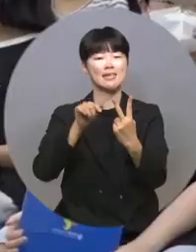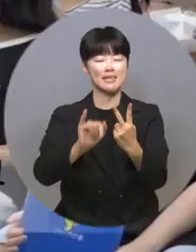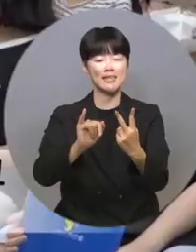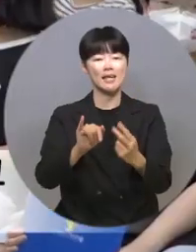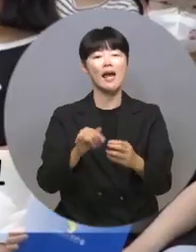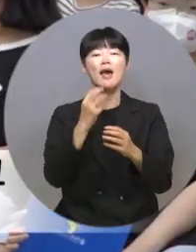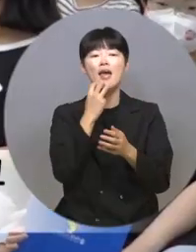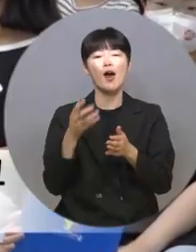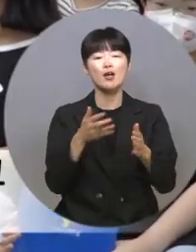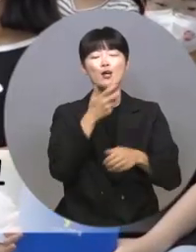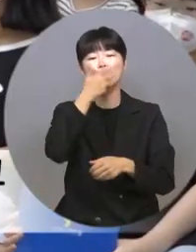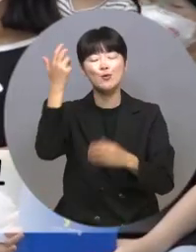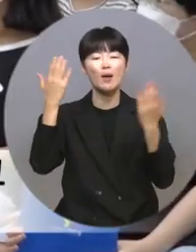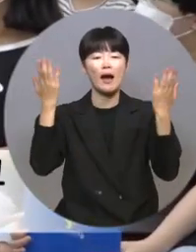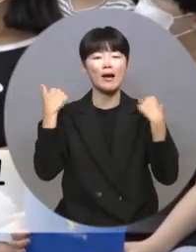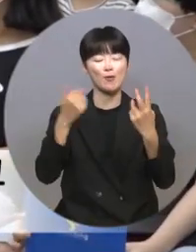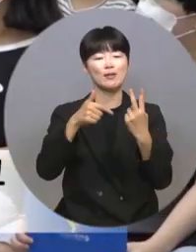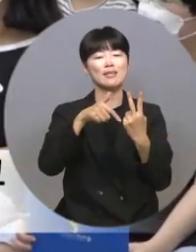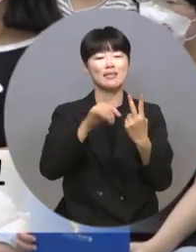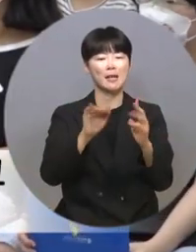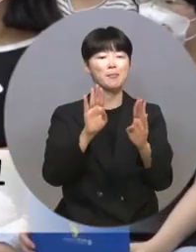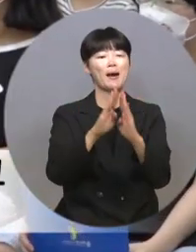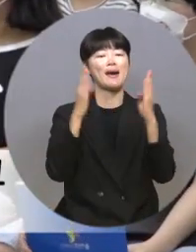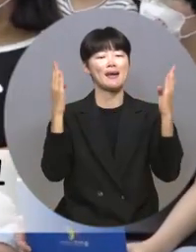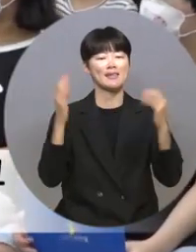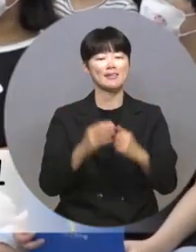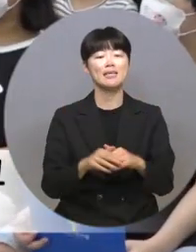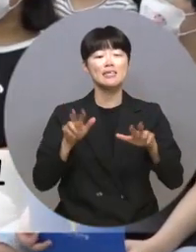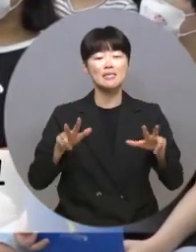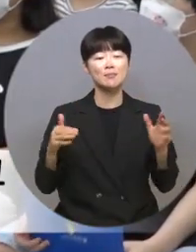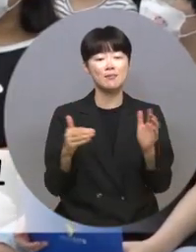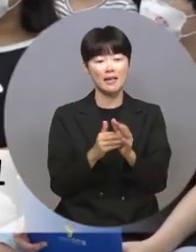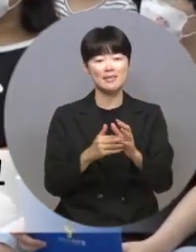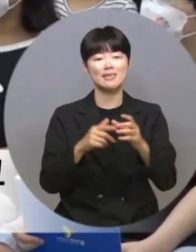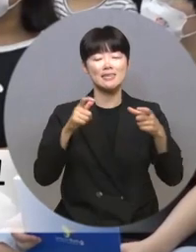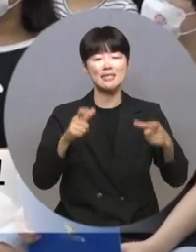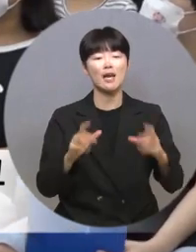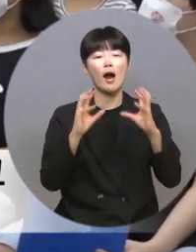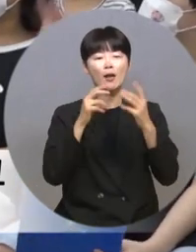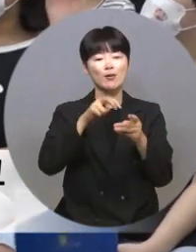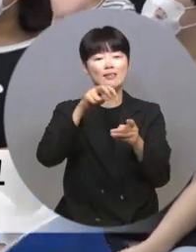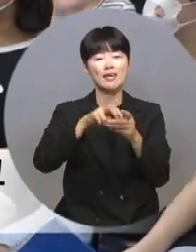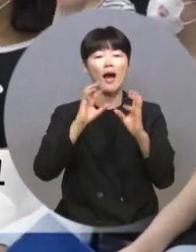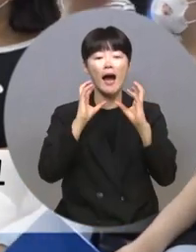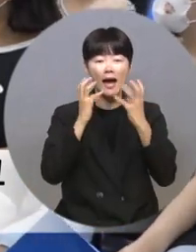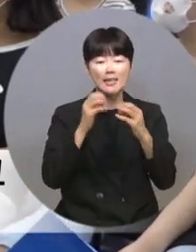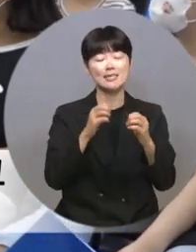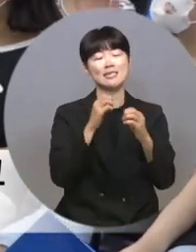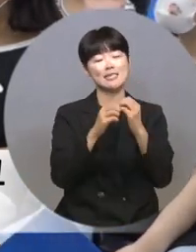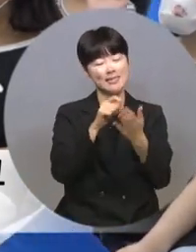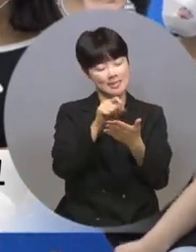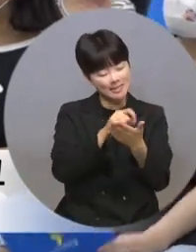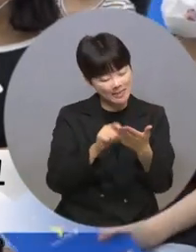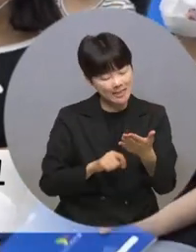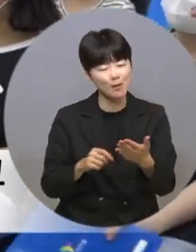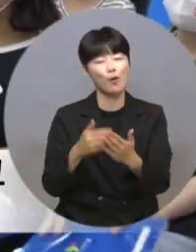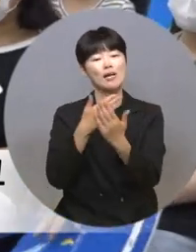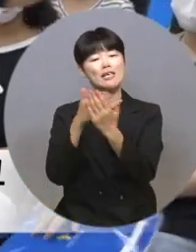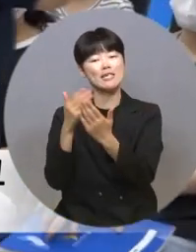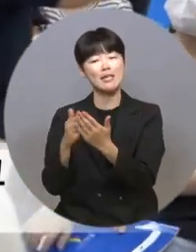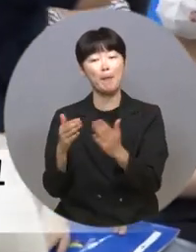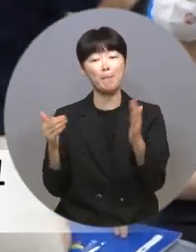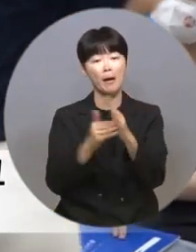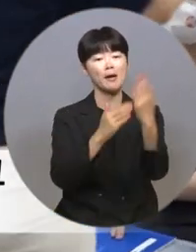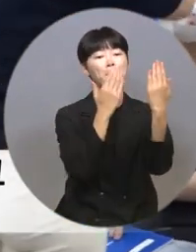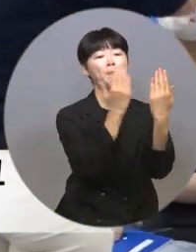진행되었습니다. 그동안 지역아동센터 아이들이 그동안 시를 쓰고 그림을 그렸었던